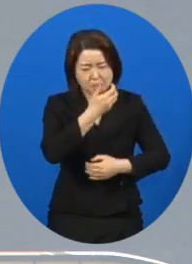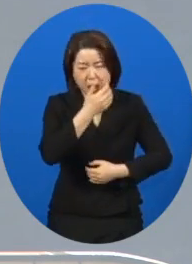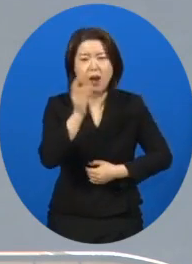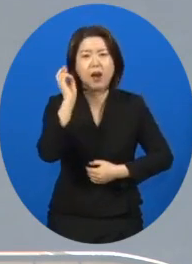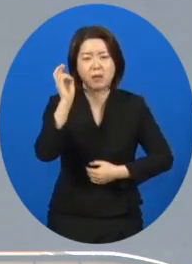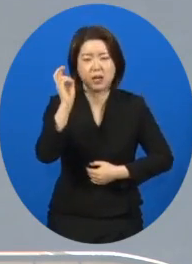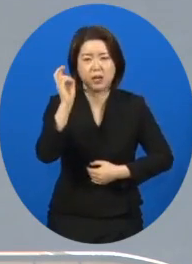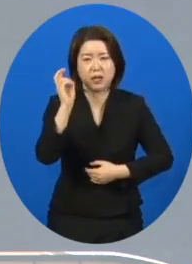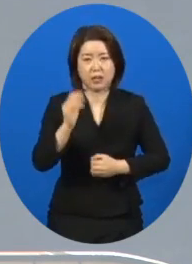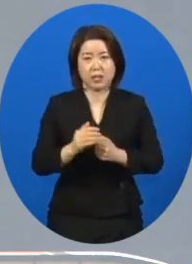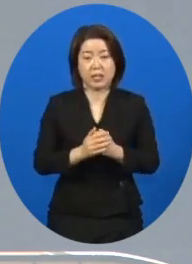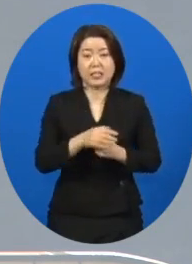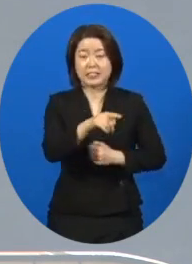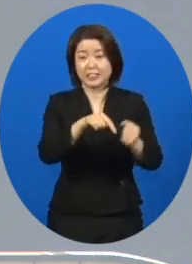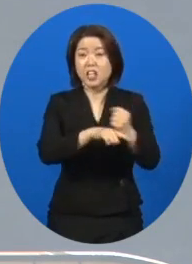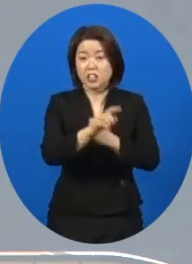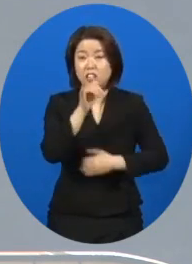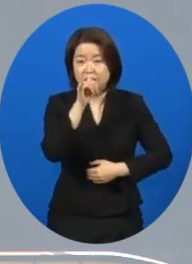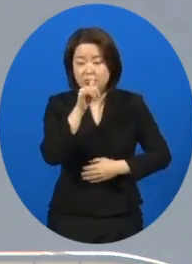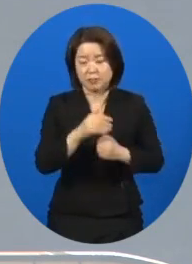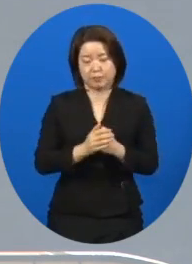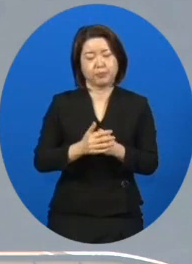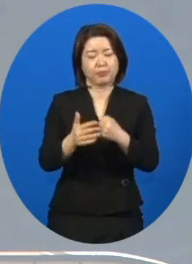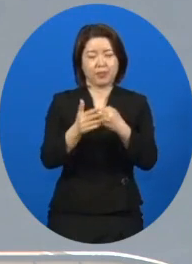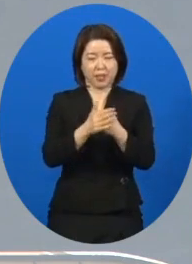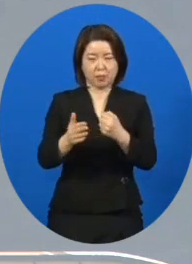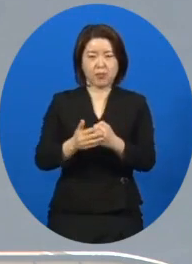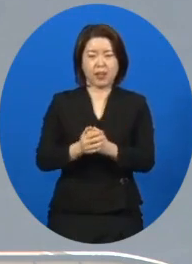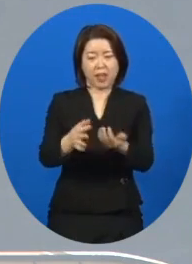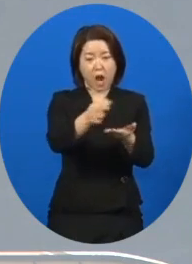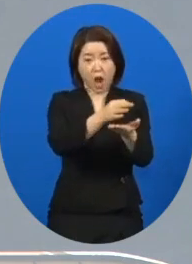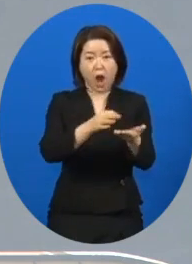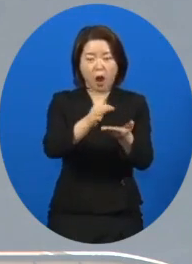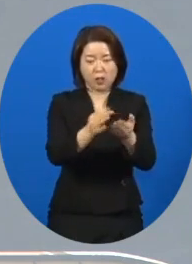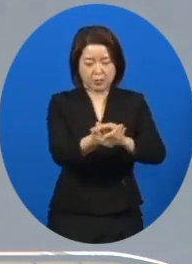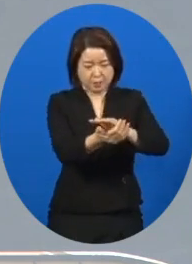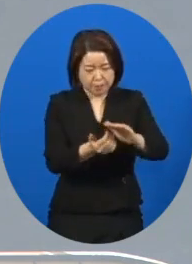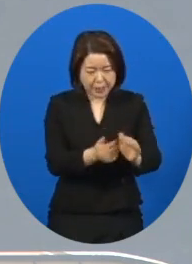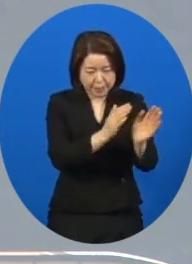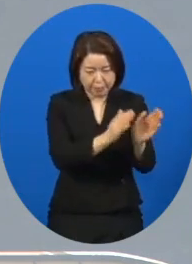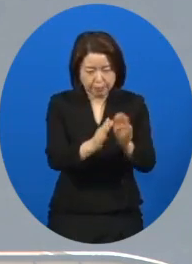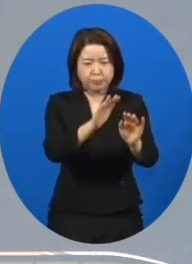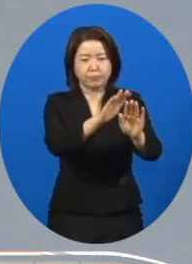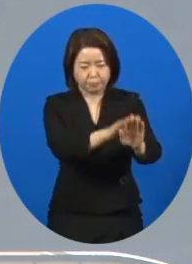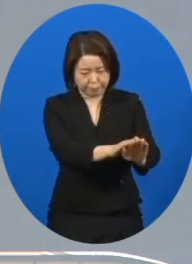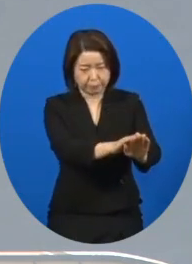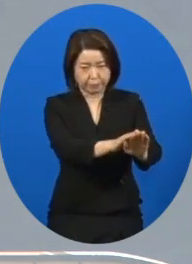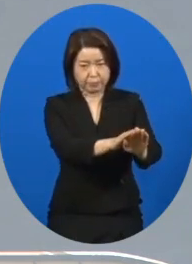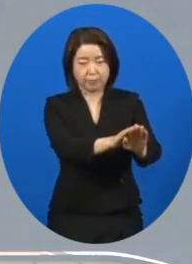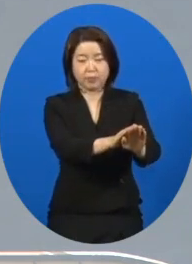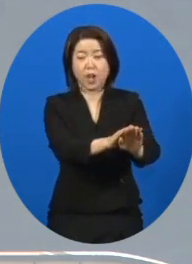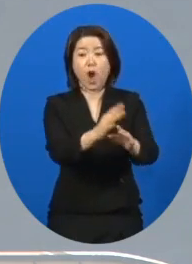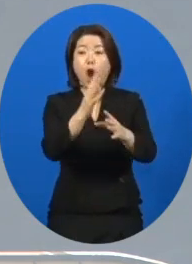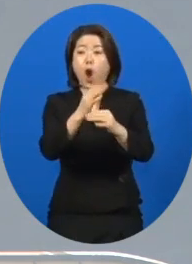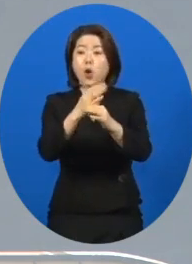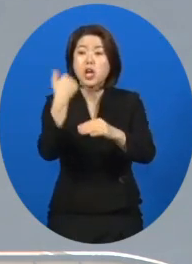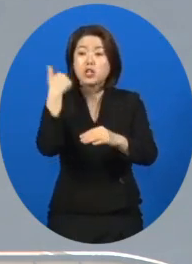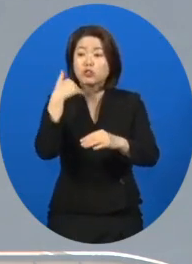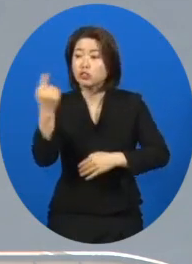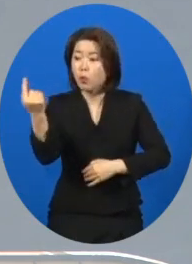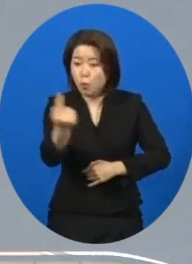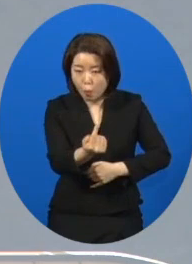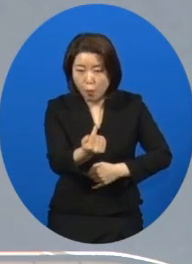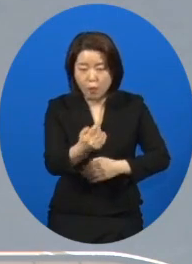되겠는가 그런 뜻입니다. 그러니 헌금을 미리 준비해 놓고 있다가 언제라도 누구든지